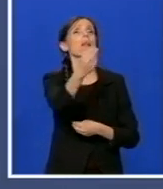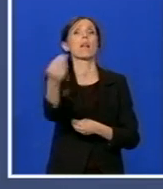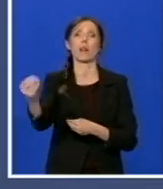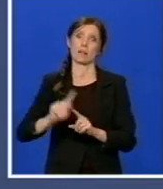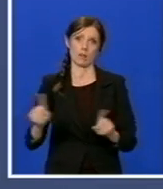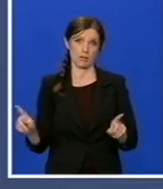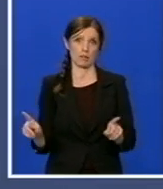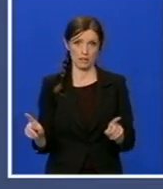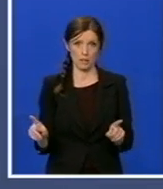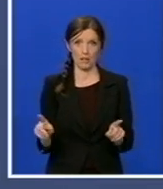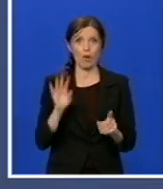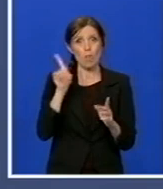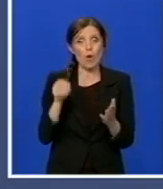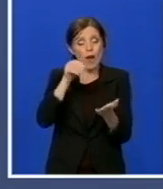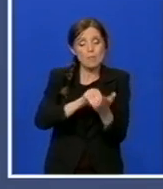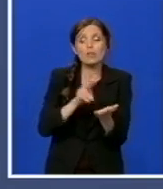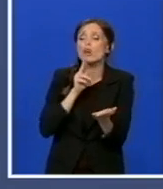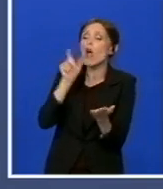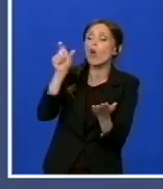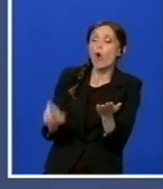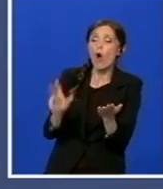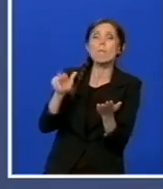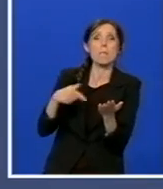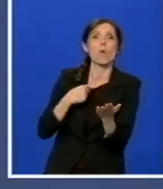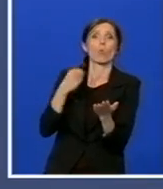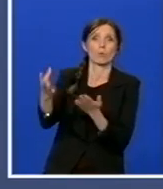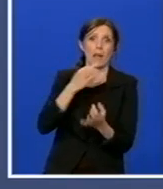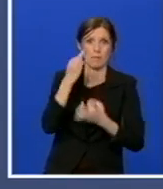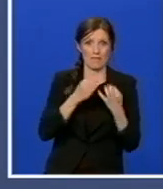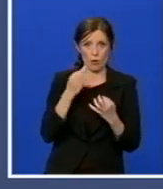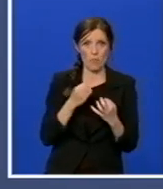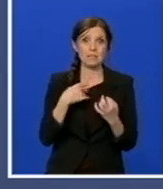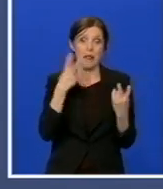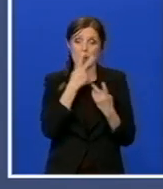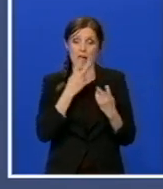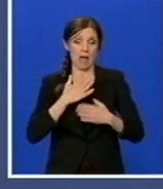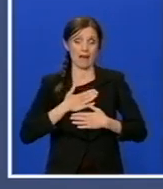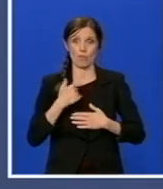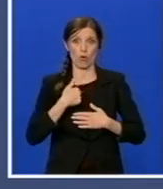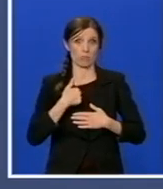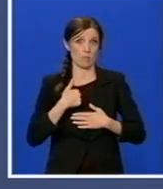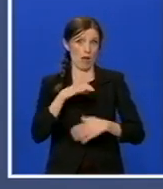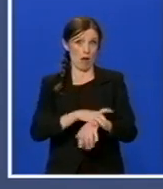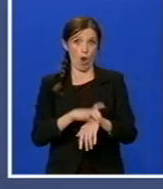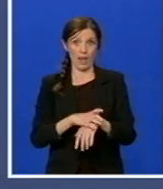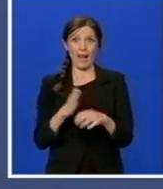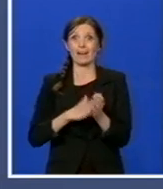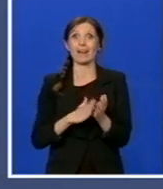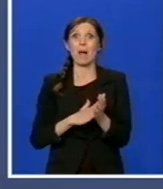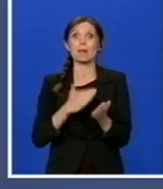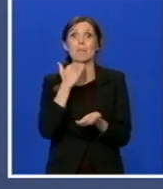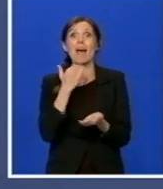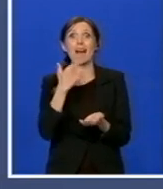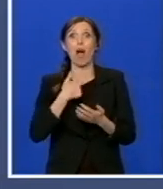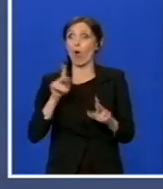kao lekar, s jedne strane, jako bih želela, ako imam nekog svog u intenzivnoj jedinici, da znam kakvo je